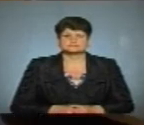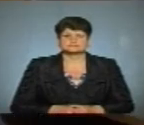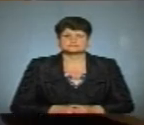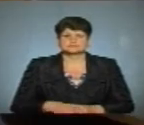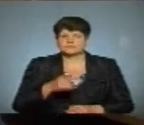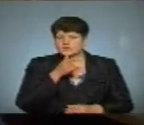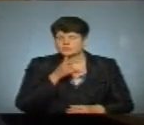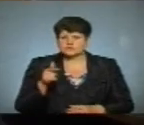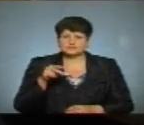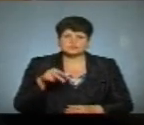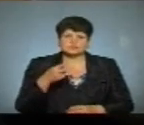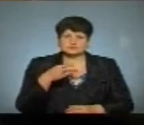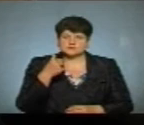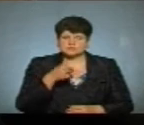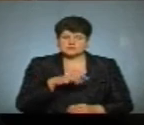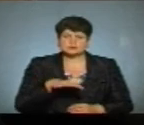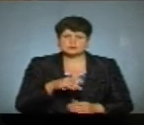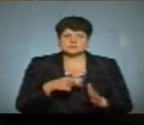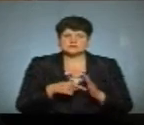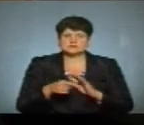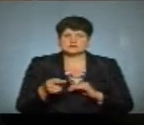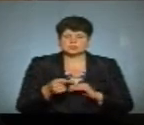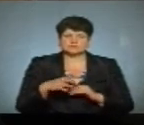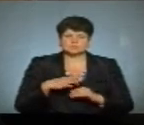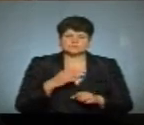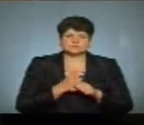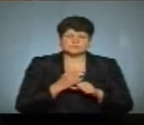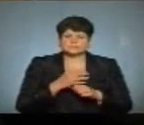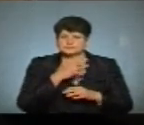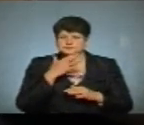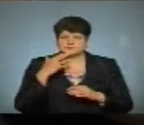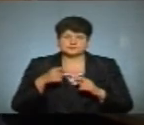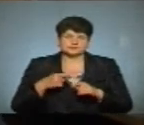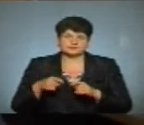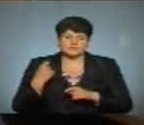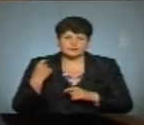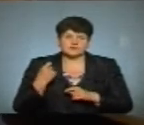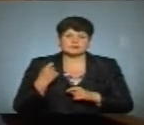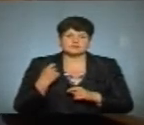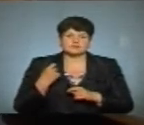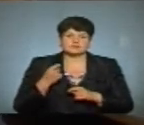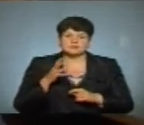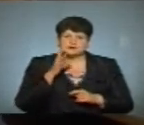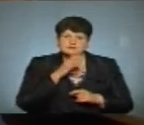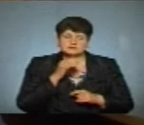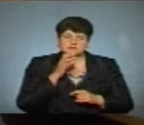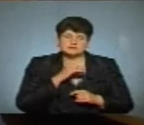Протягом 2020 року на території міста Тернополя було скоєно серія злочинів, в ході яких